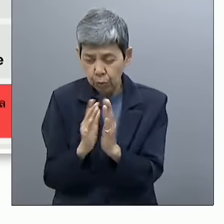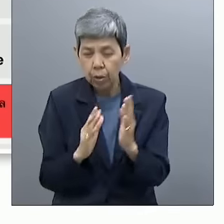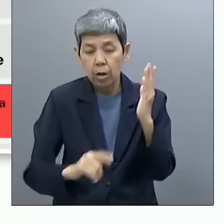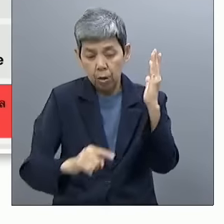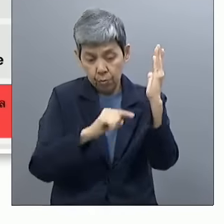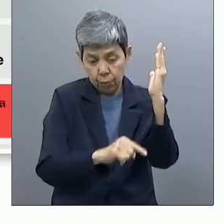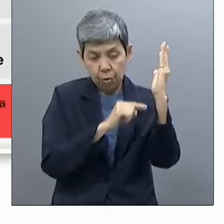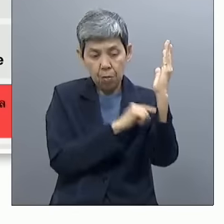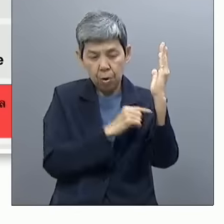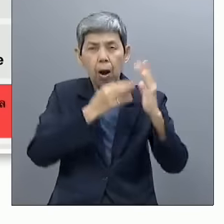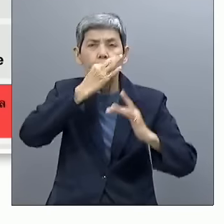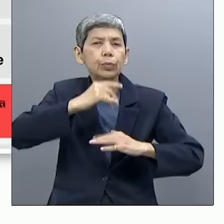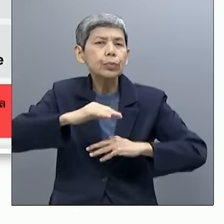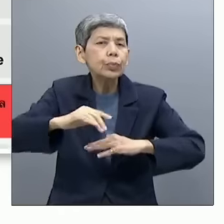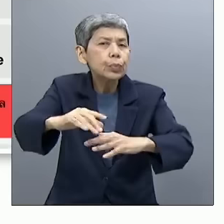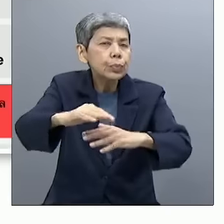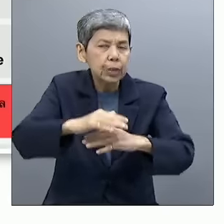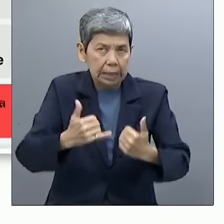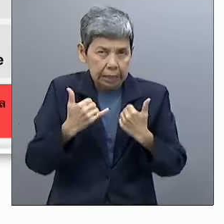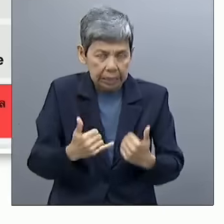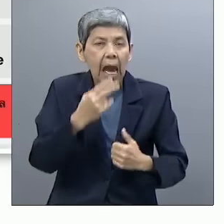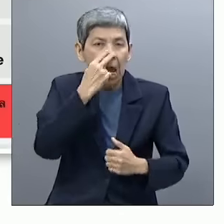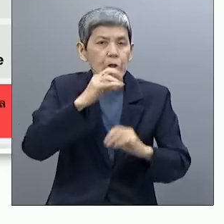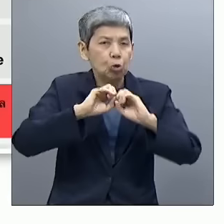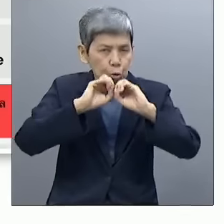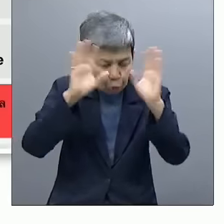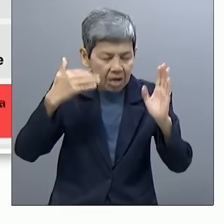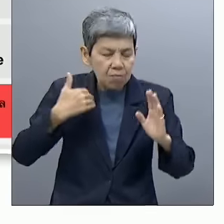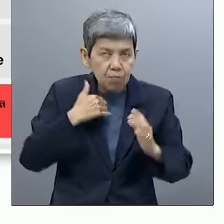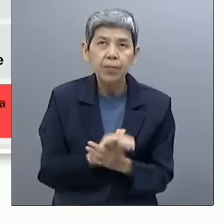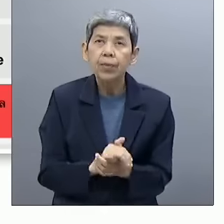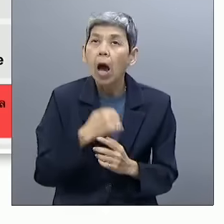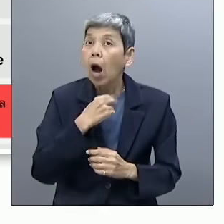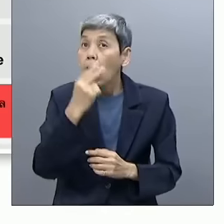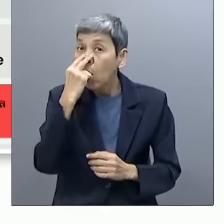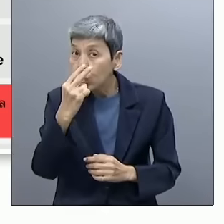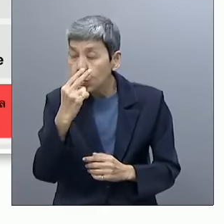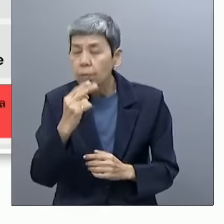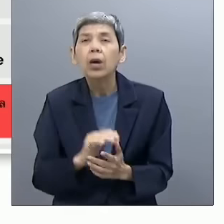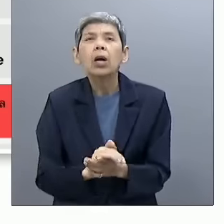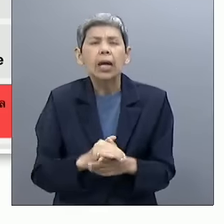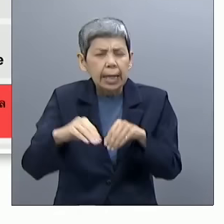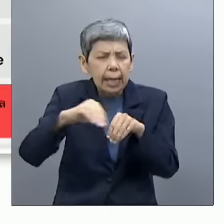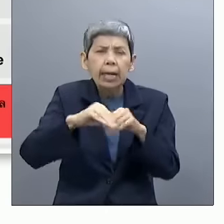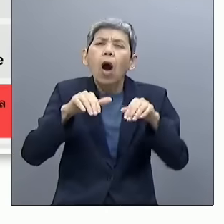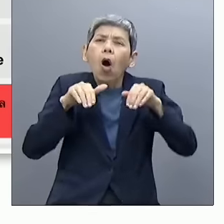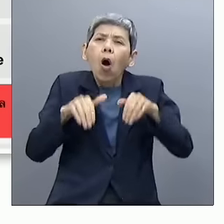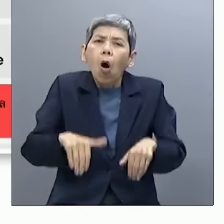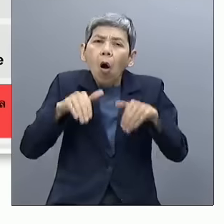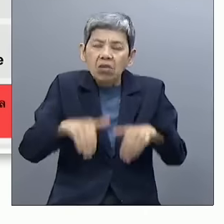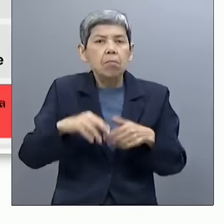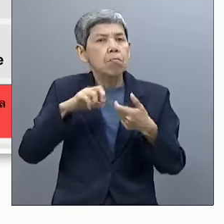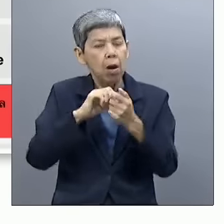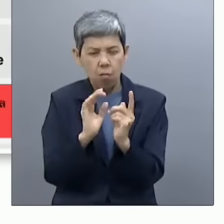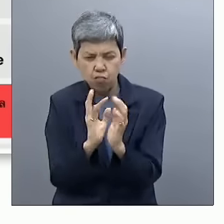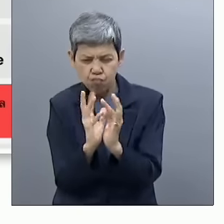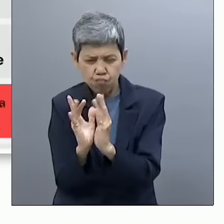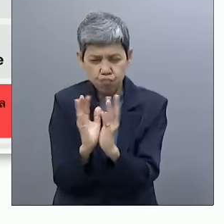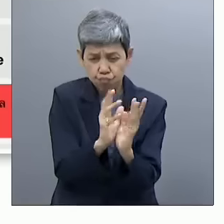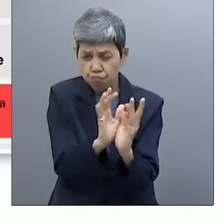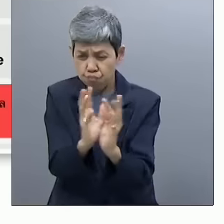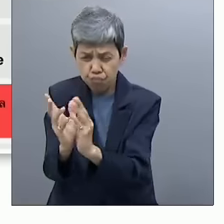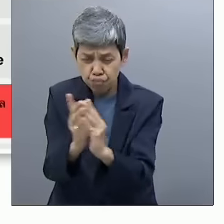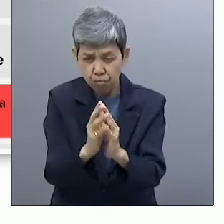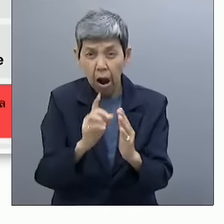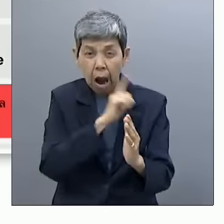และอันดามันซึ่งตอนนี้สัญญาณชัดเจนมากเพราะว่าเ barrierีฟที่ใกล้ๆออสเตรเลียเนี่ยก็เกิดปะการังฟอกขาวไปแล้วกว่า